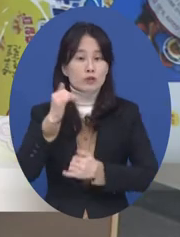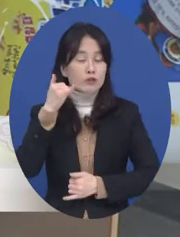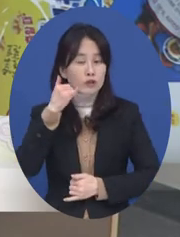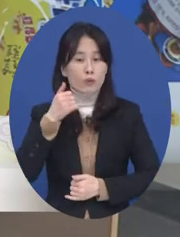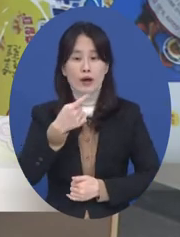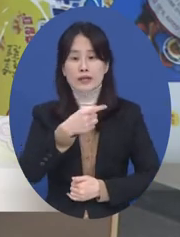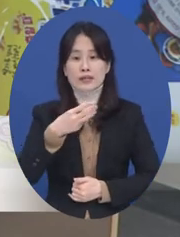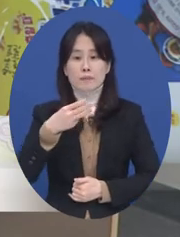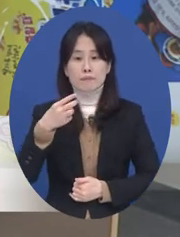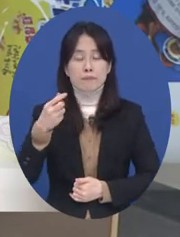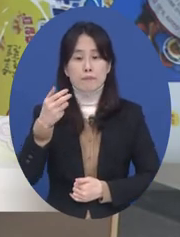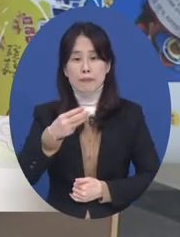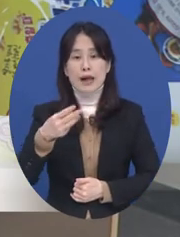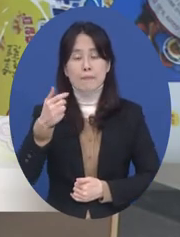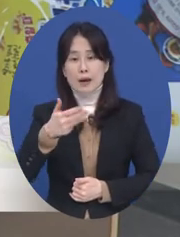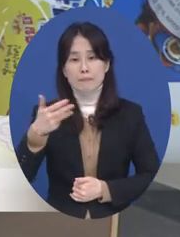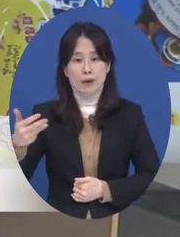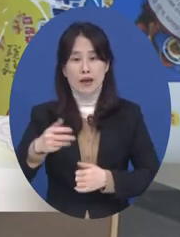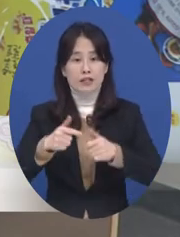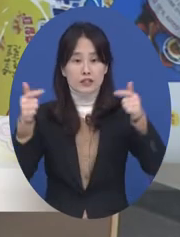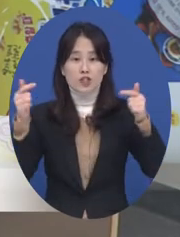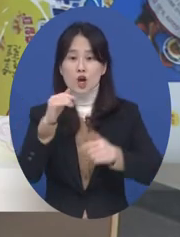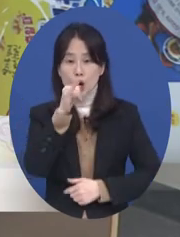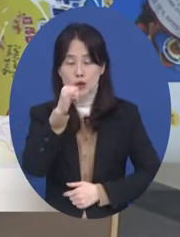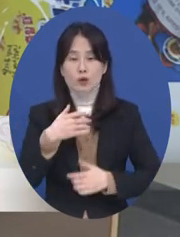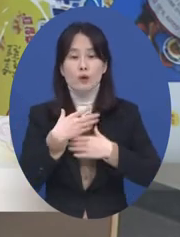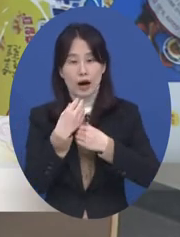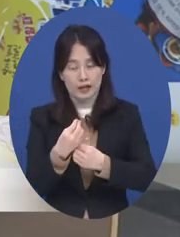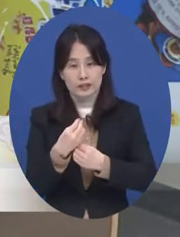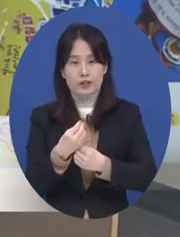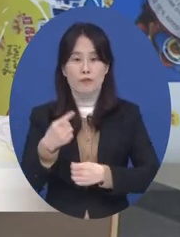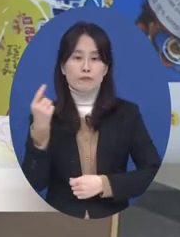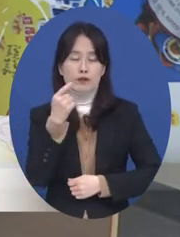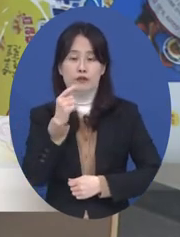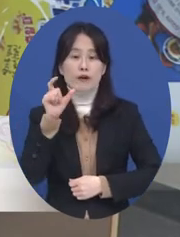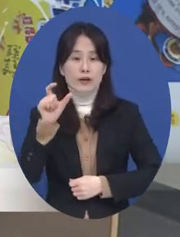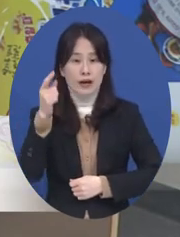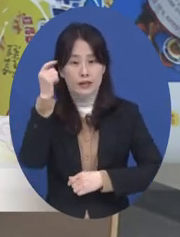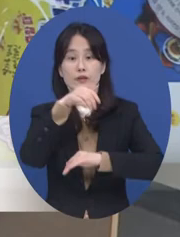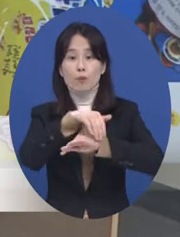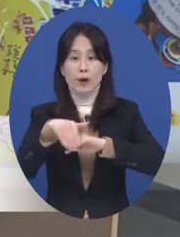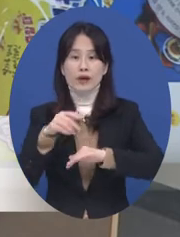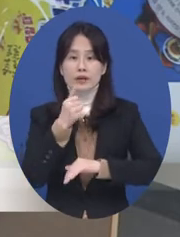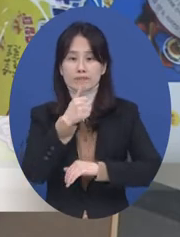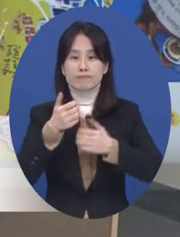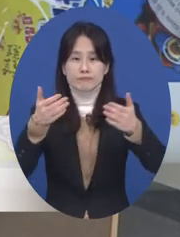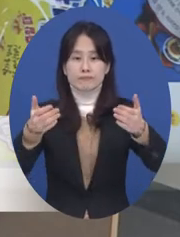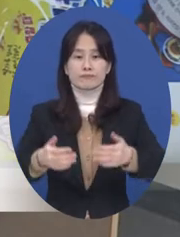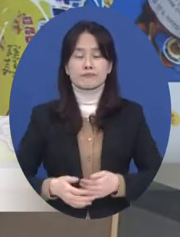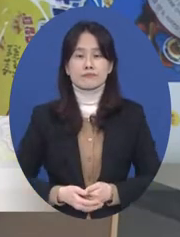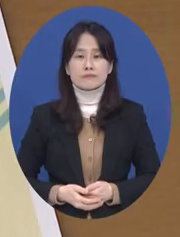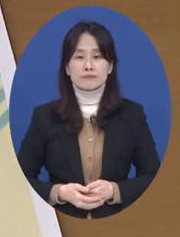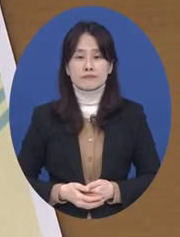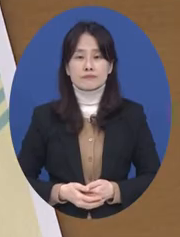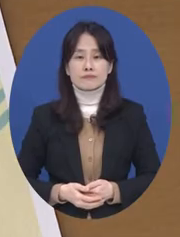회선을 확대하는 등 청소년 안전 만 강화에 들어갑니다 구형 술 기자가 현장 취재했습니다